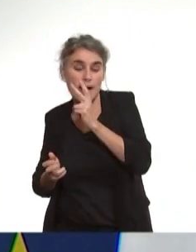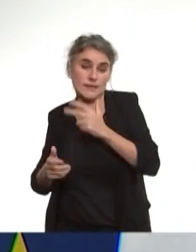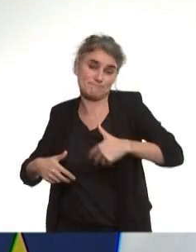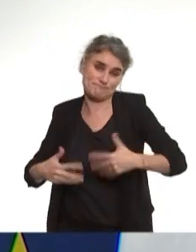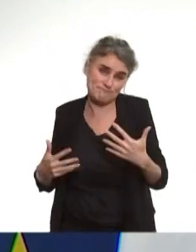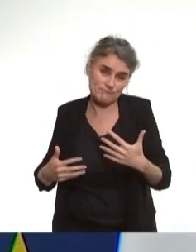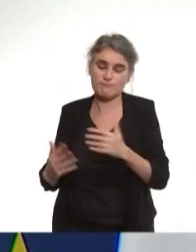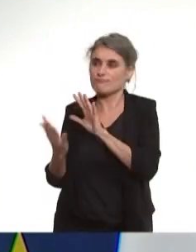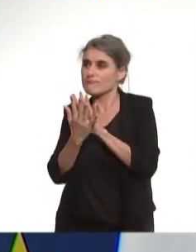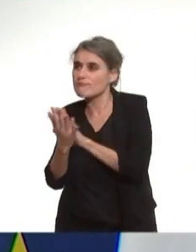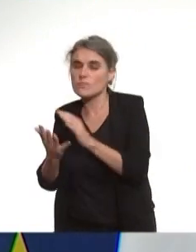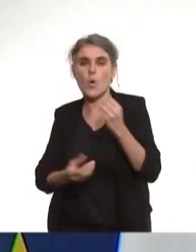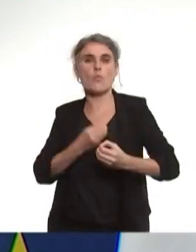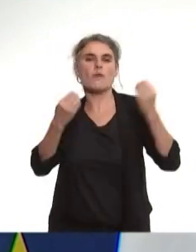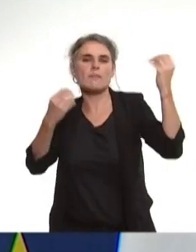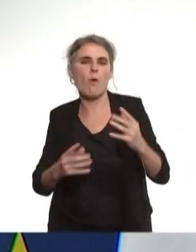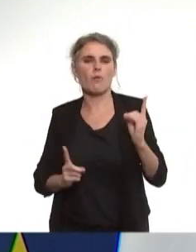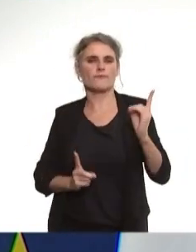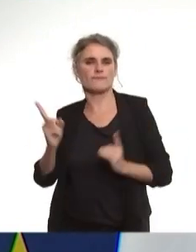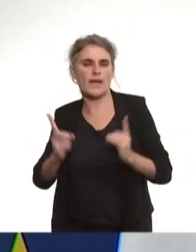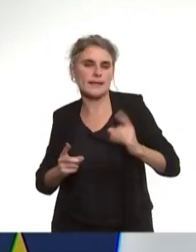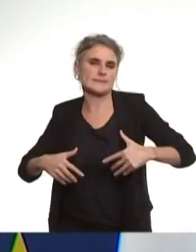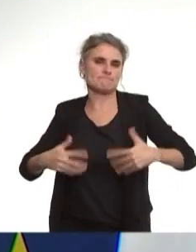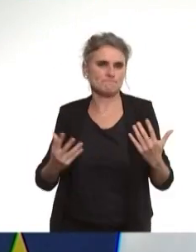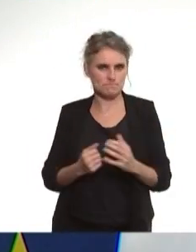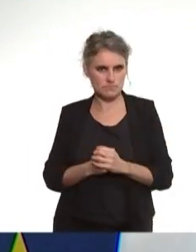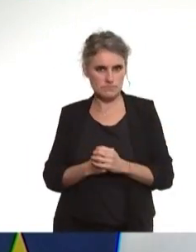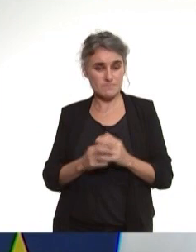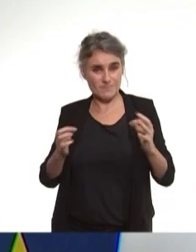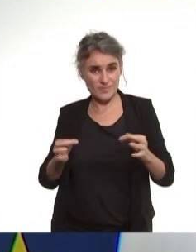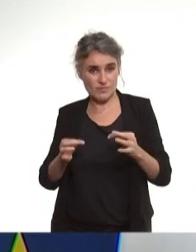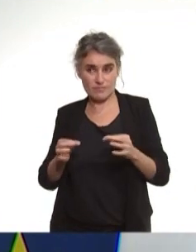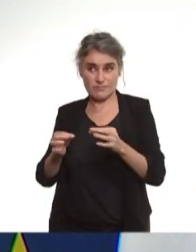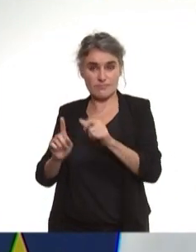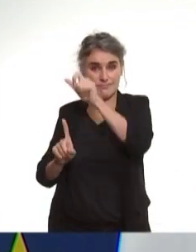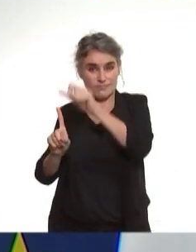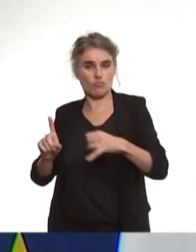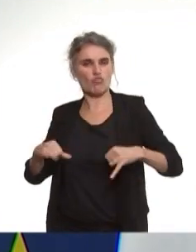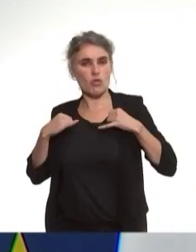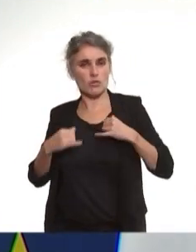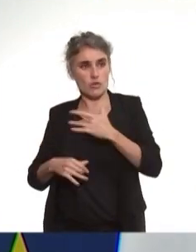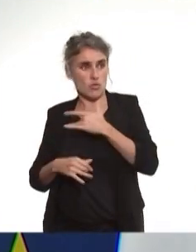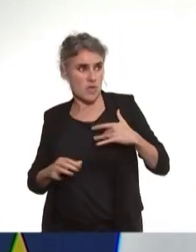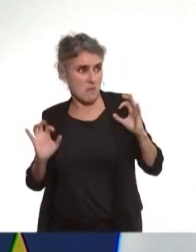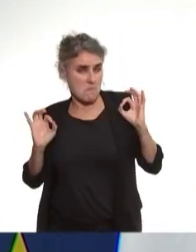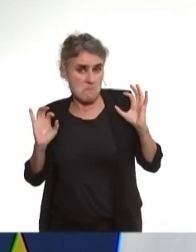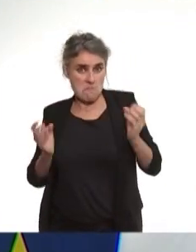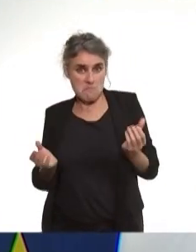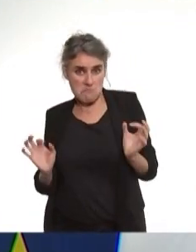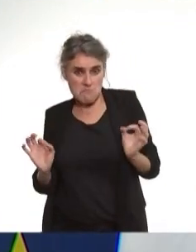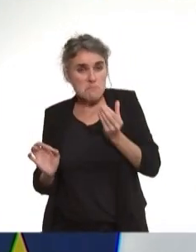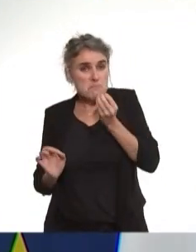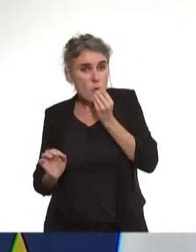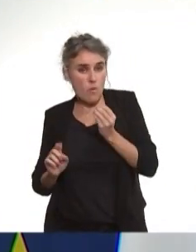ou dans des rassemblements festifs ou non est en fait ce passage du virus des personnes jeunes qui font peu de symptômes et qui sont en général